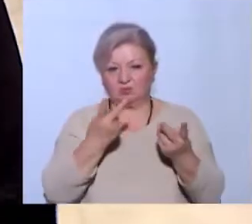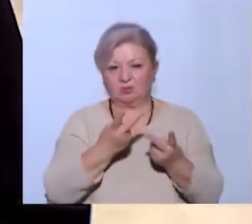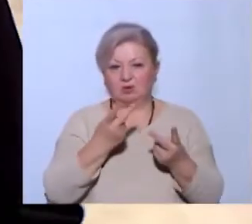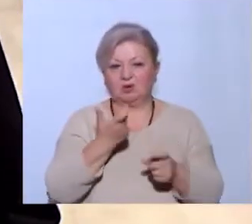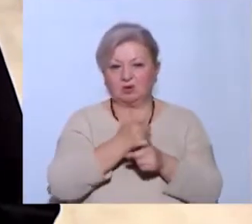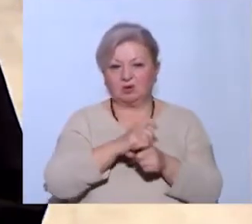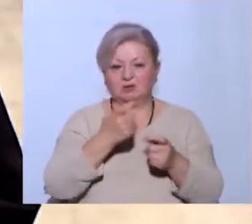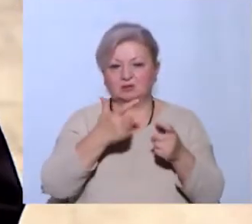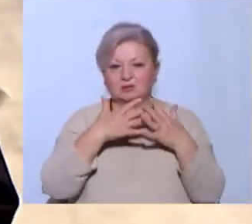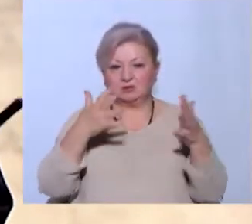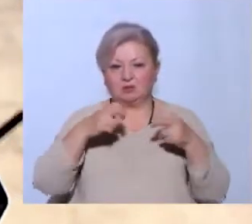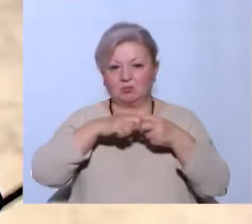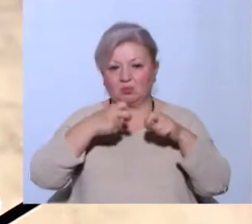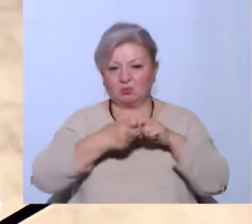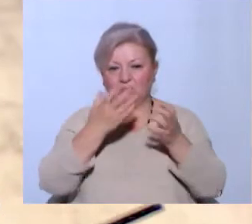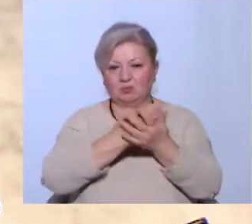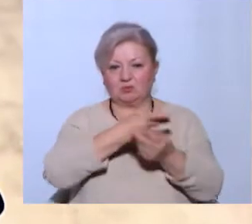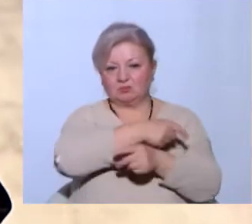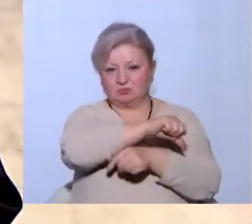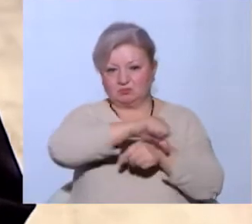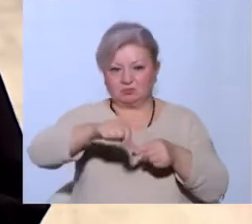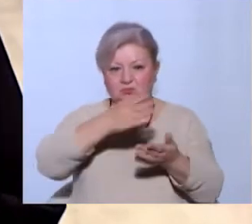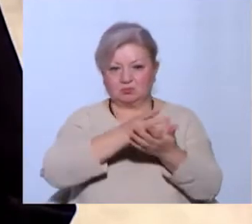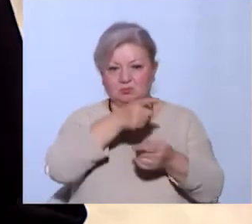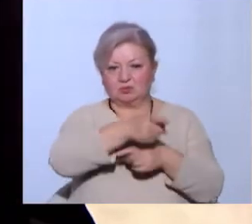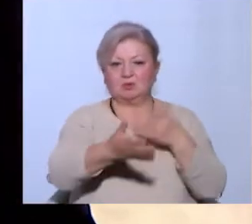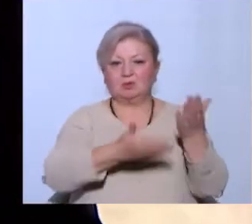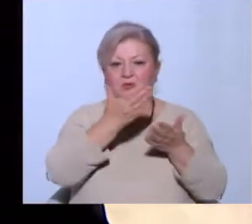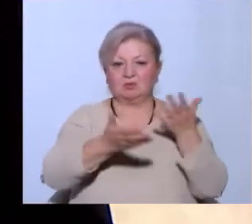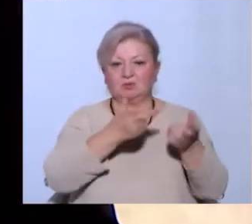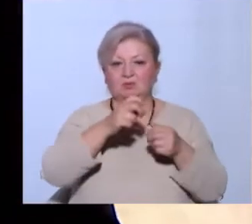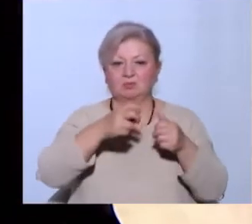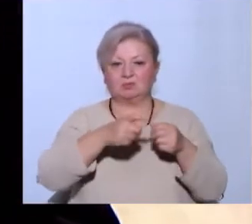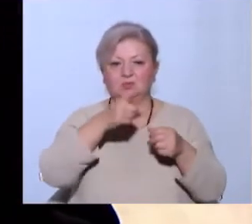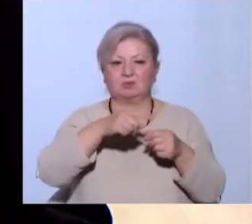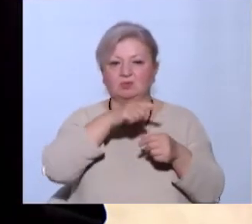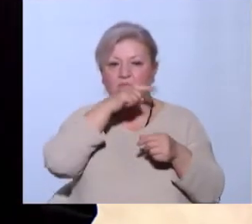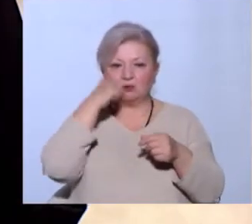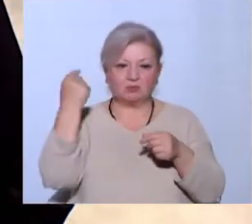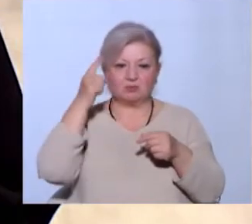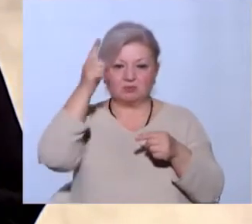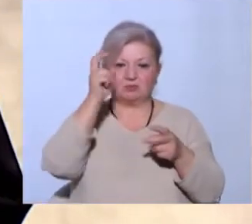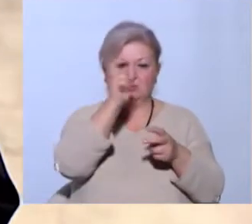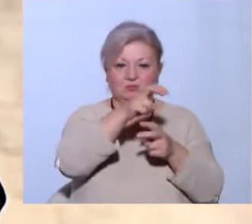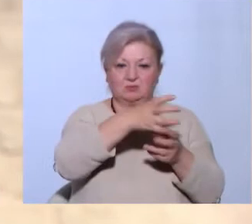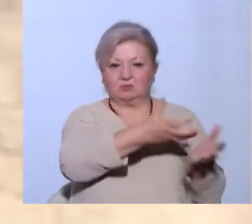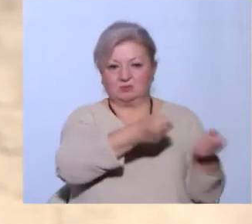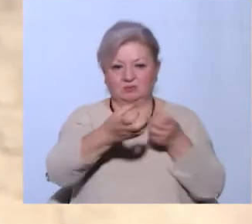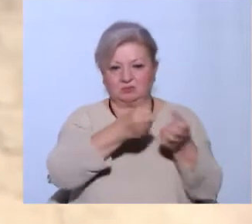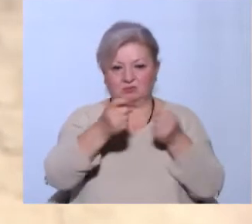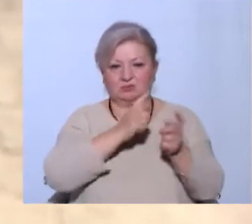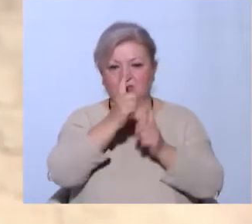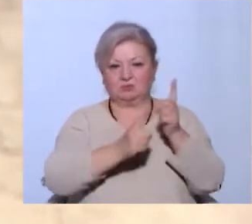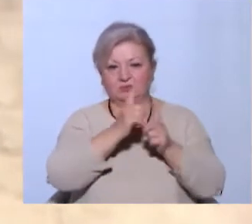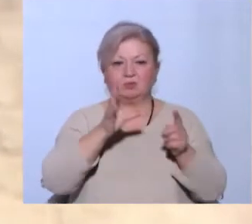ძალიან დიდი პრობლემა. Სანაპირო ზოლიდან ინერტული მასალის ამოღება დაიწყეს რუსეთის ფედერაციის მესვეურთ,